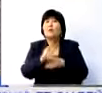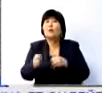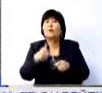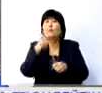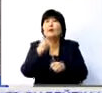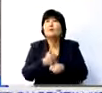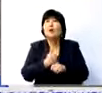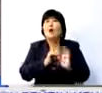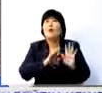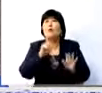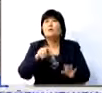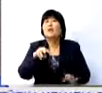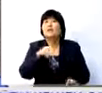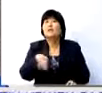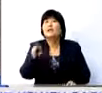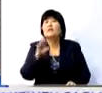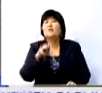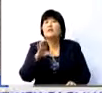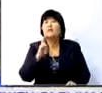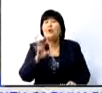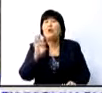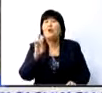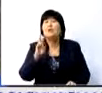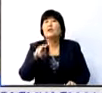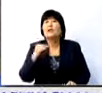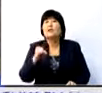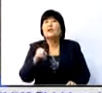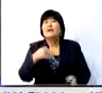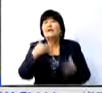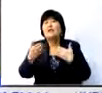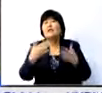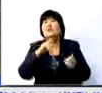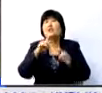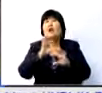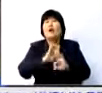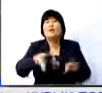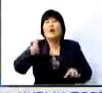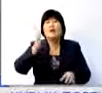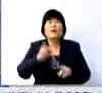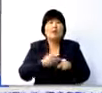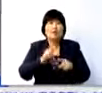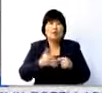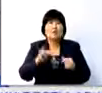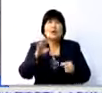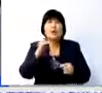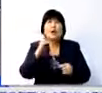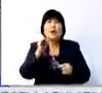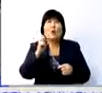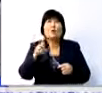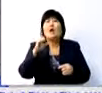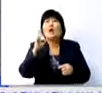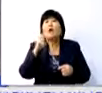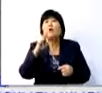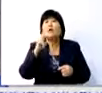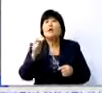басқармасы басшысының орынбасары Мырзабек Демесінов онлайн режимде өткен интернет конференцияда баяндады. Айта кету керек, бүгінде Байқоңыр қаласында коммуналдық